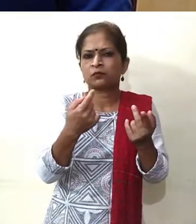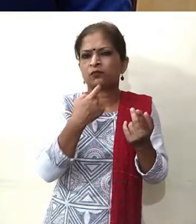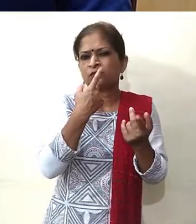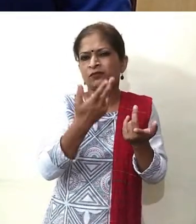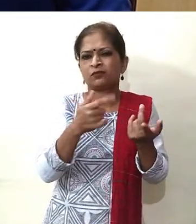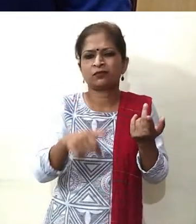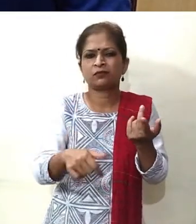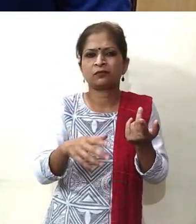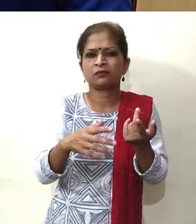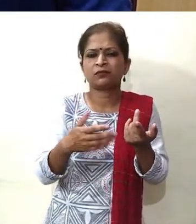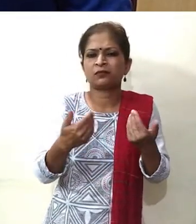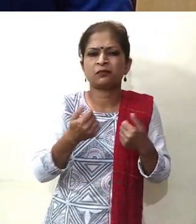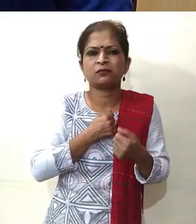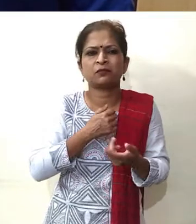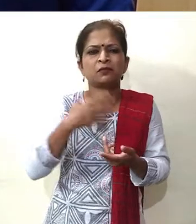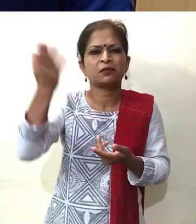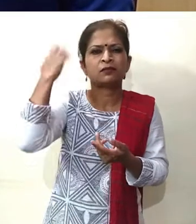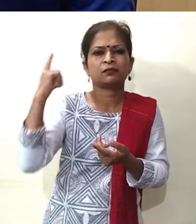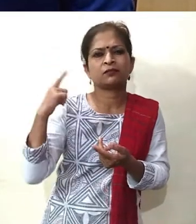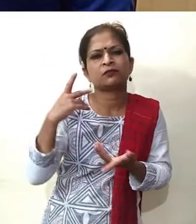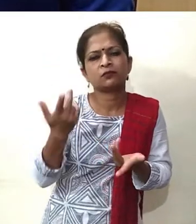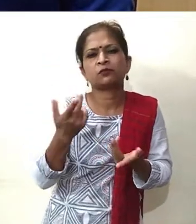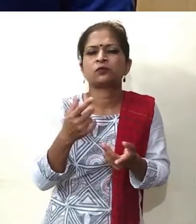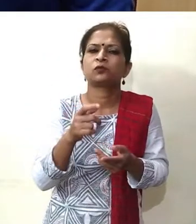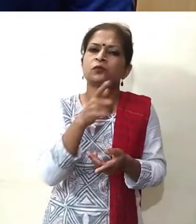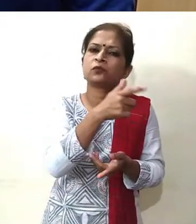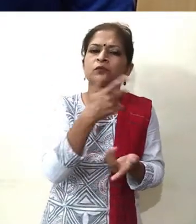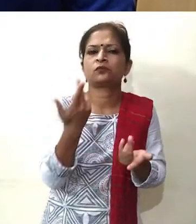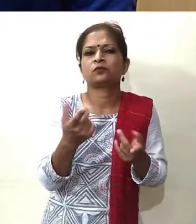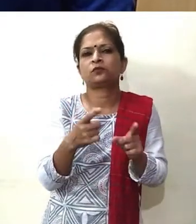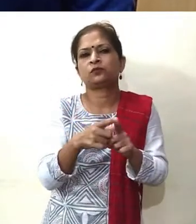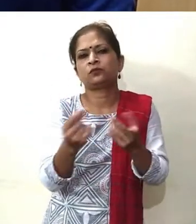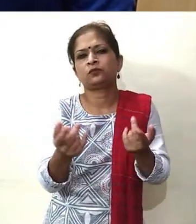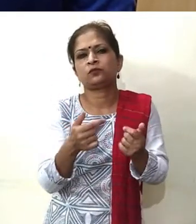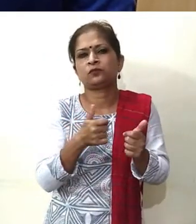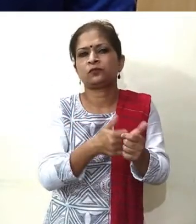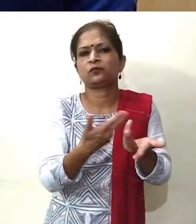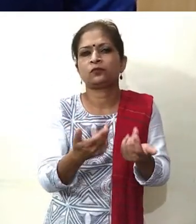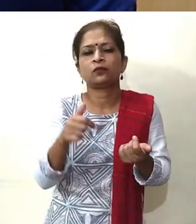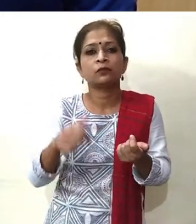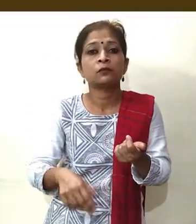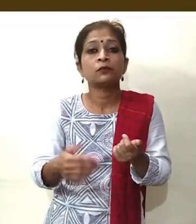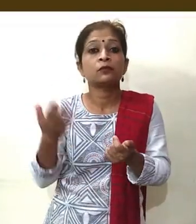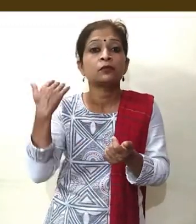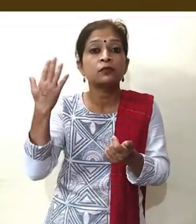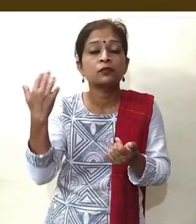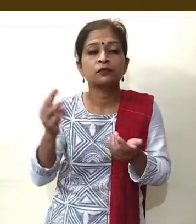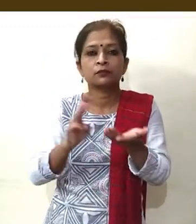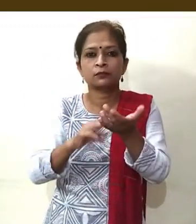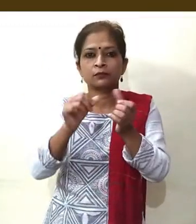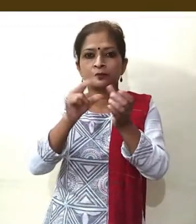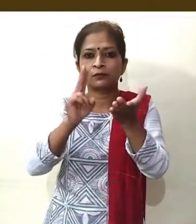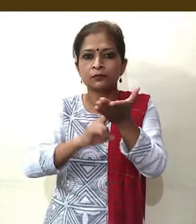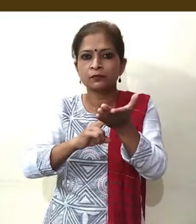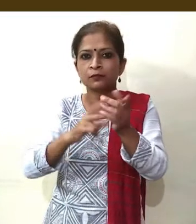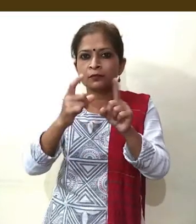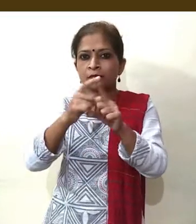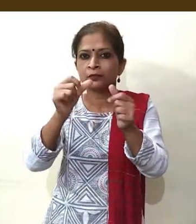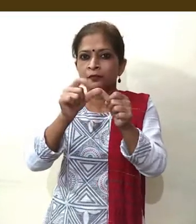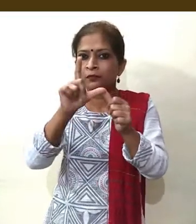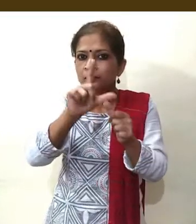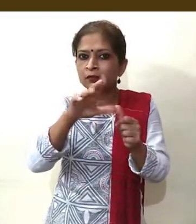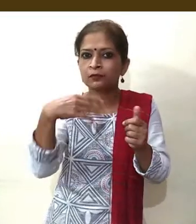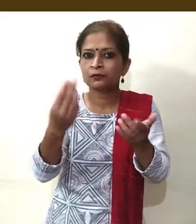राजनेता का किया धरा है। द्रविड़ जो शब्द इस्तेमाल किया गया वो जब मंडन मिश्र के पास आदि शंकराचार्य आए। मंडन मिश्र कहाँ